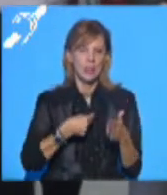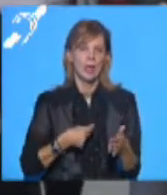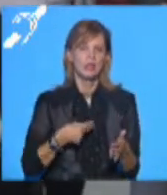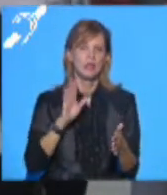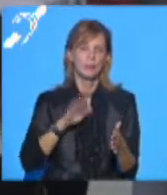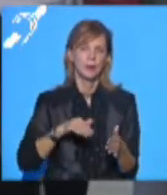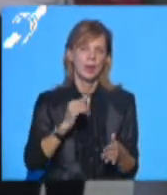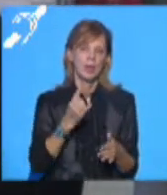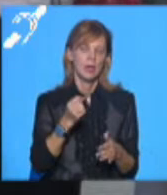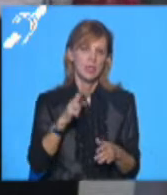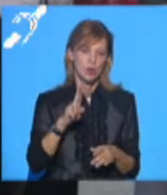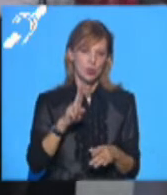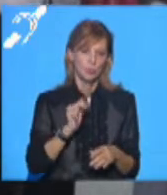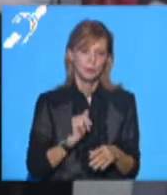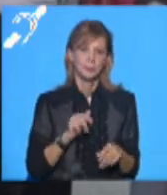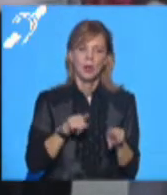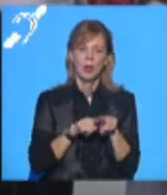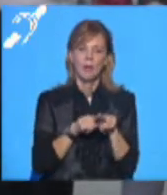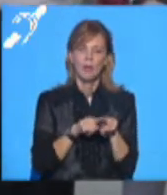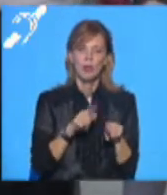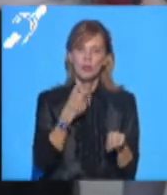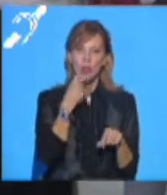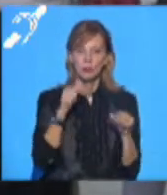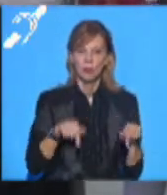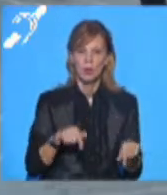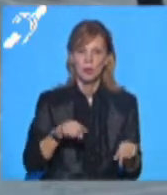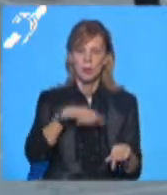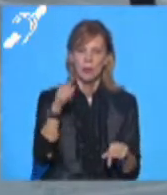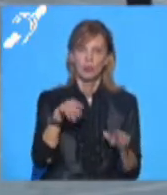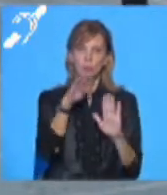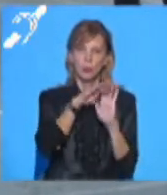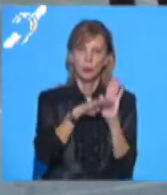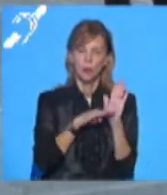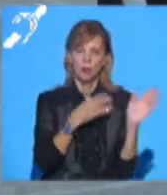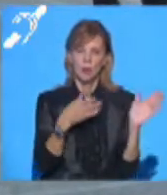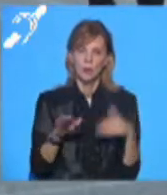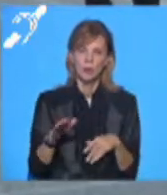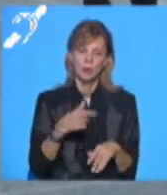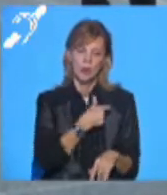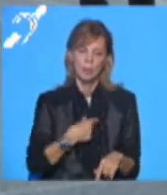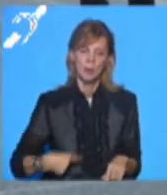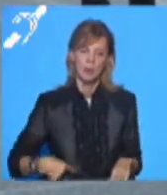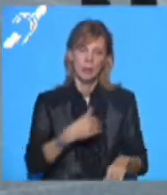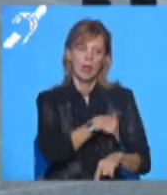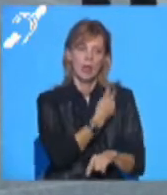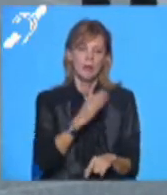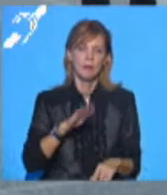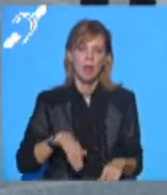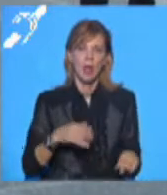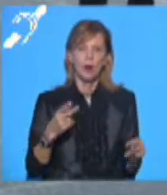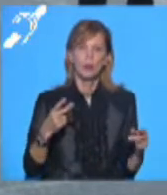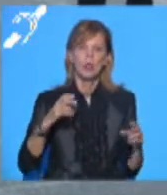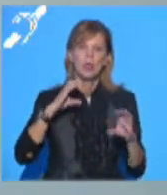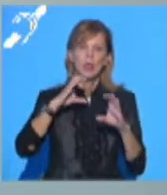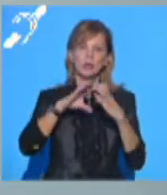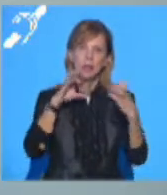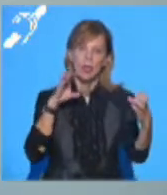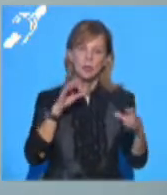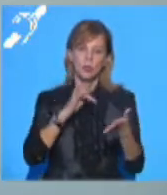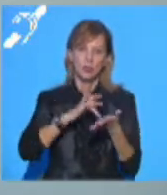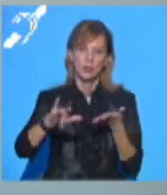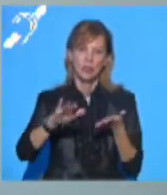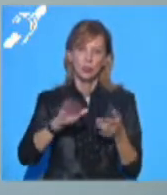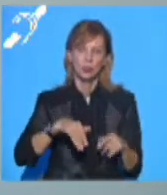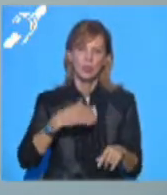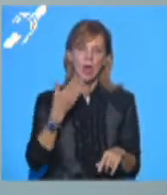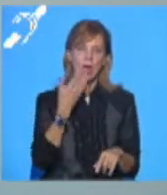și securitate la incendiu. De asemenea, și anul acesta, în urma unui program inițiat de Primăria Craiova, elevii beneficiază de transport gratuit la școli și